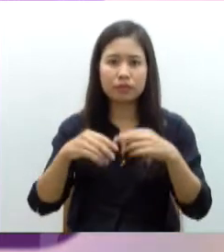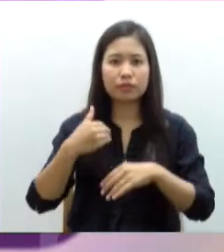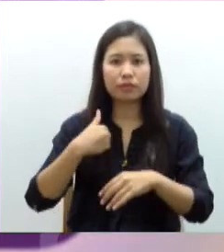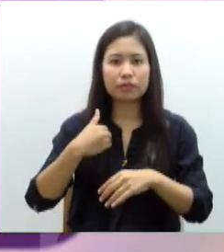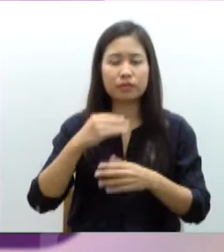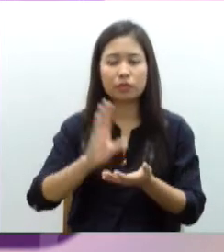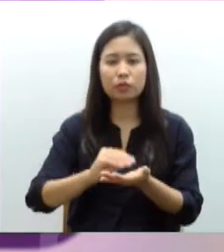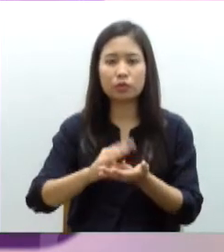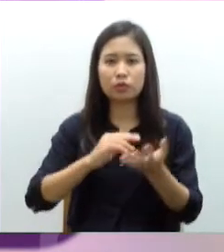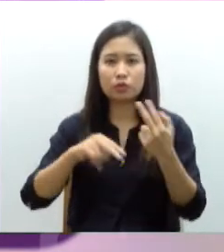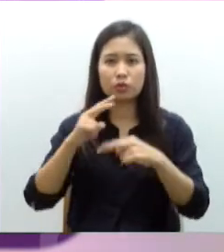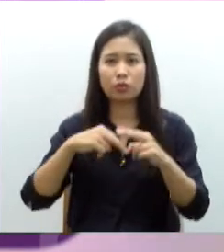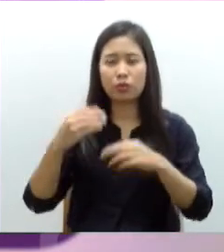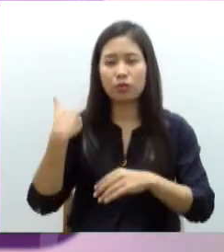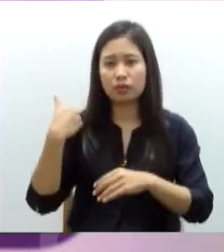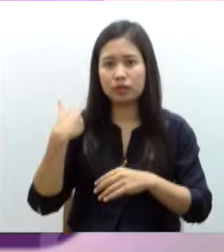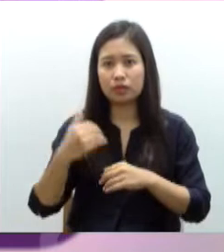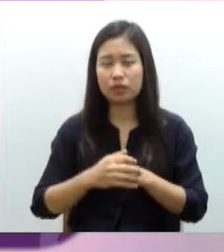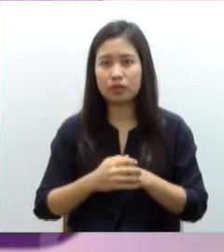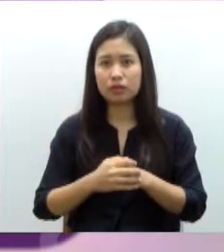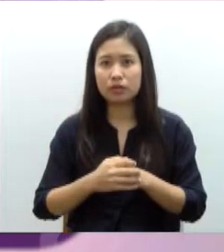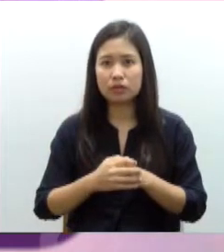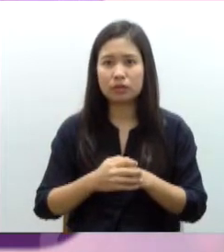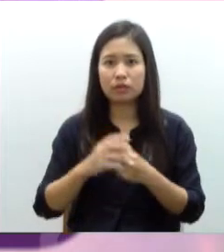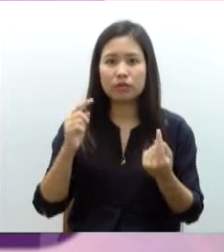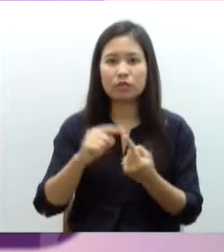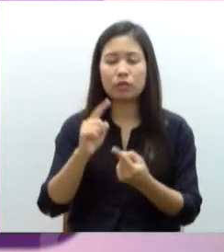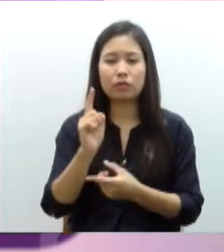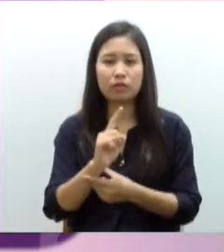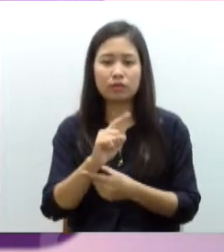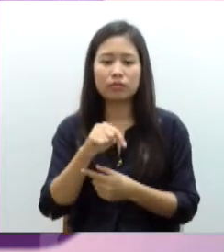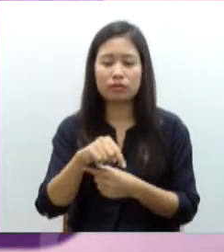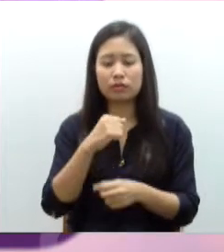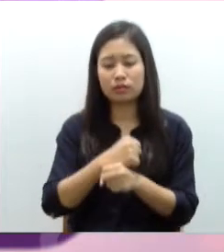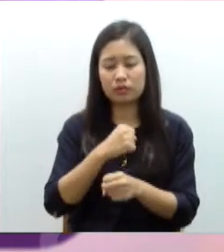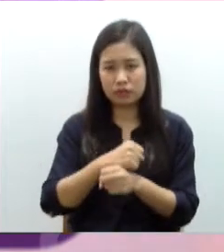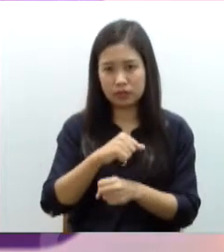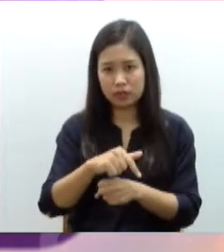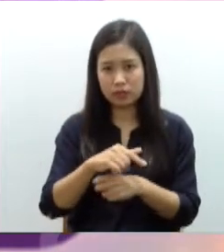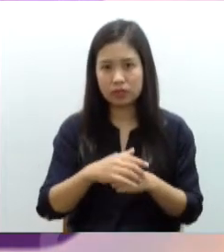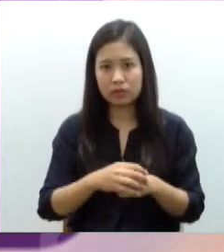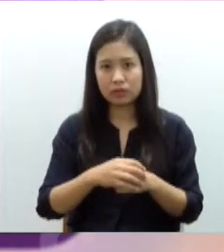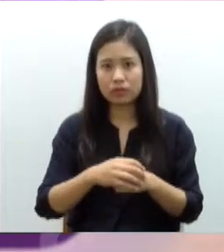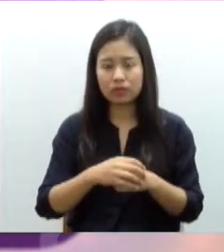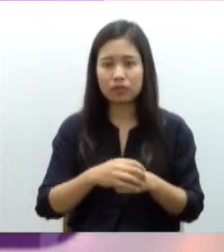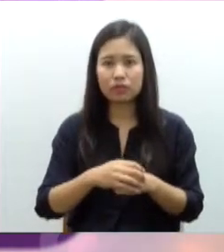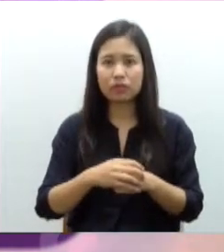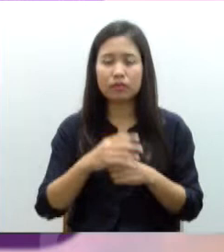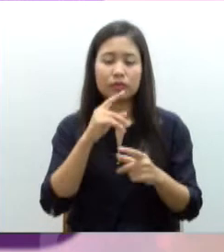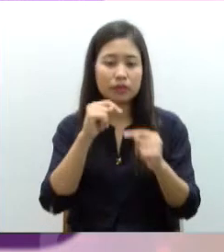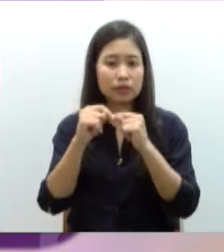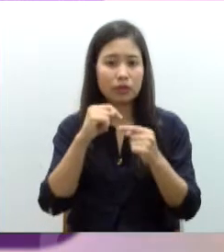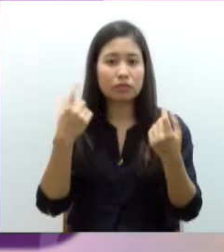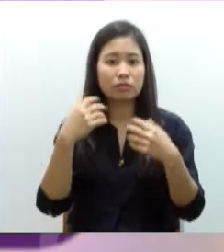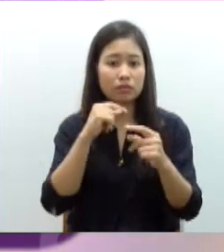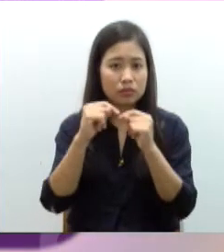ช่นกันนะครับจึงส่วนนี้ทางทีมงานก็ได้แก้ไขหลายจุดแล้วนะครับแล้วก็จะย้ำกับทางที่ปรึกษาอีกทีนึงด้วยน